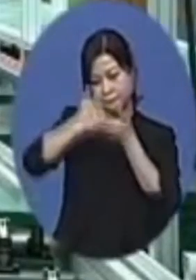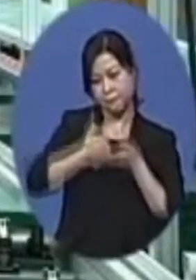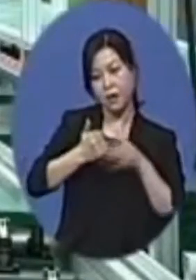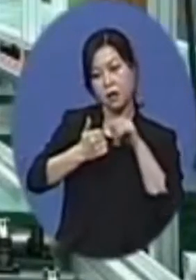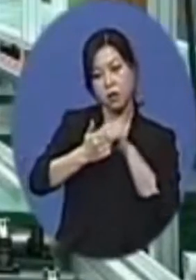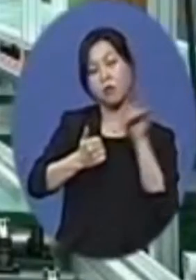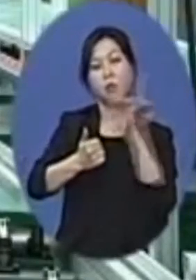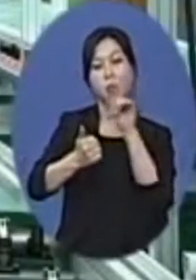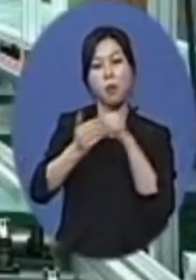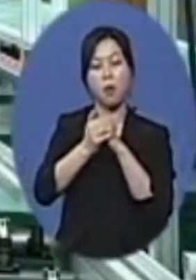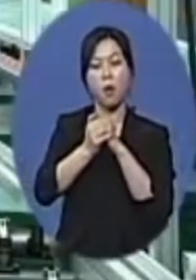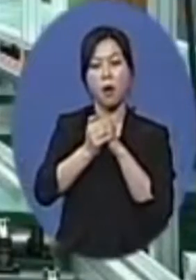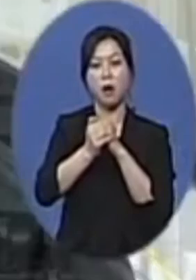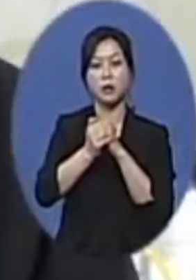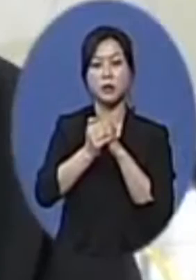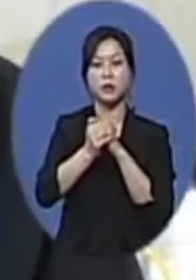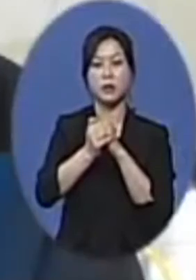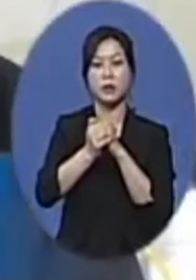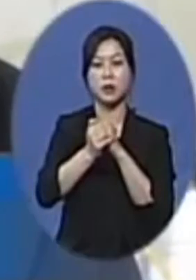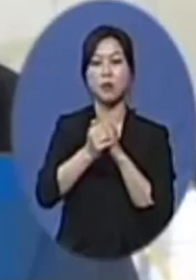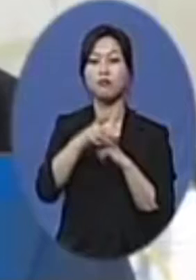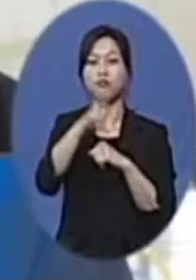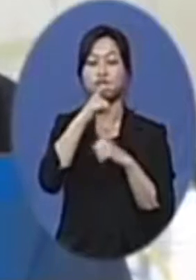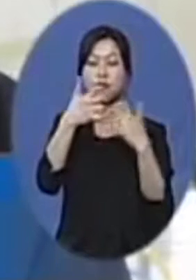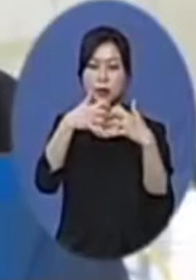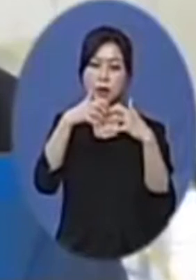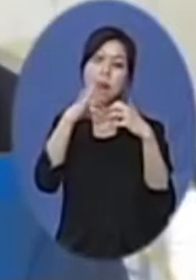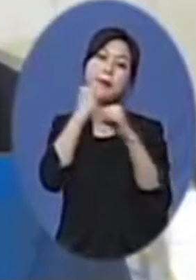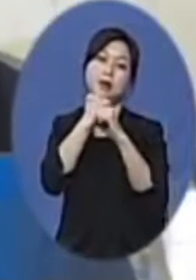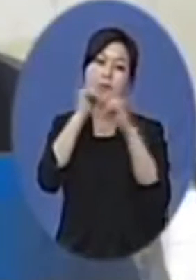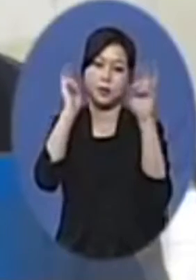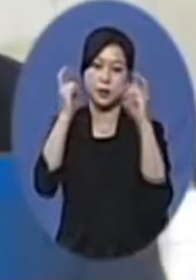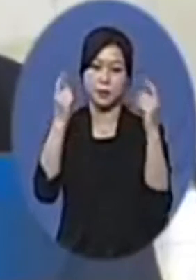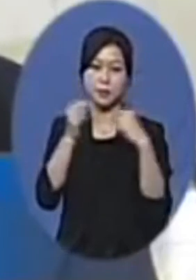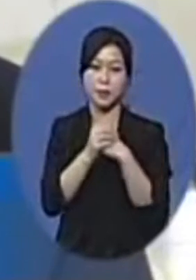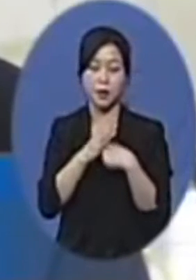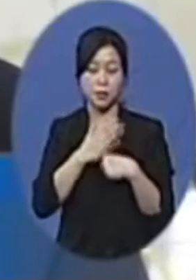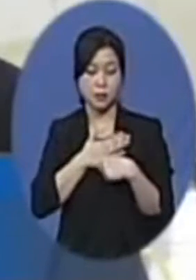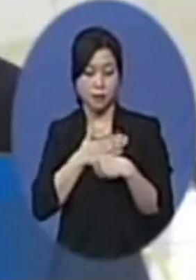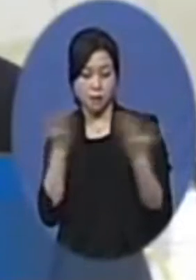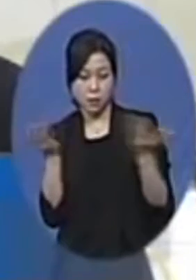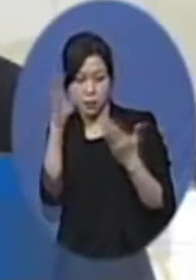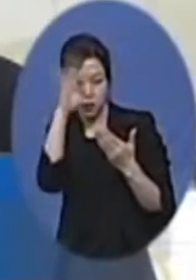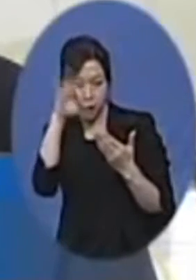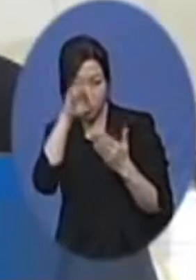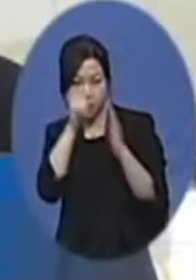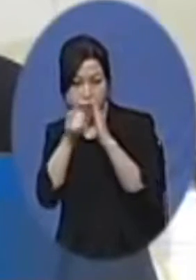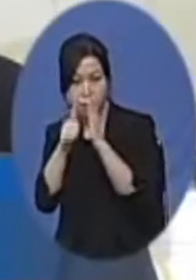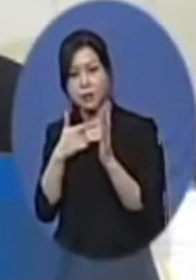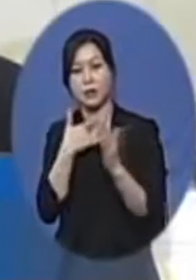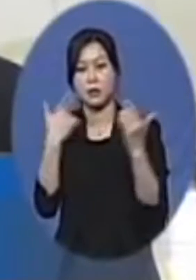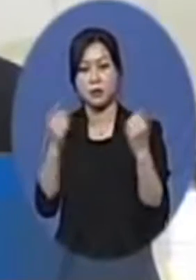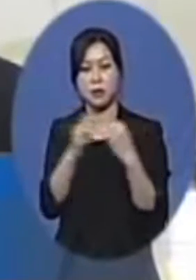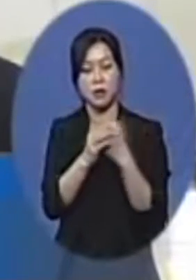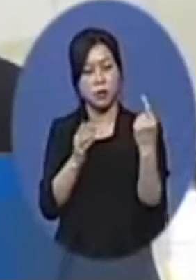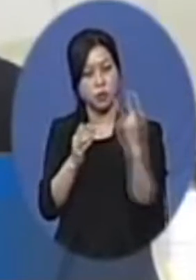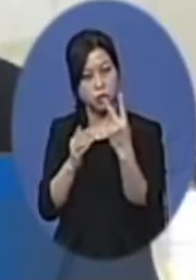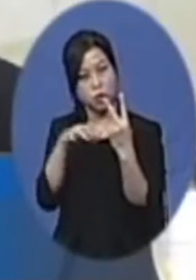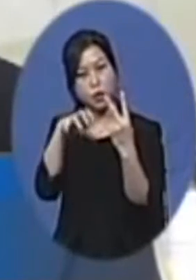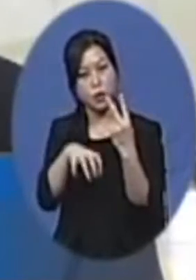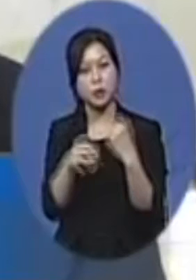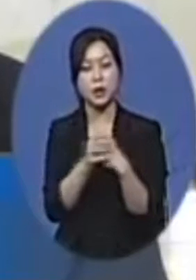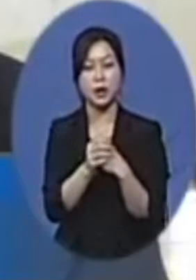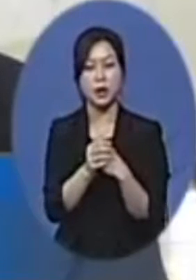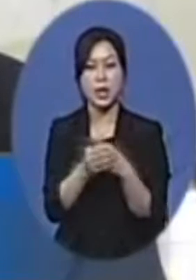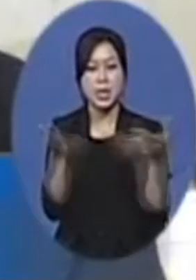곳은 바로 이 업체입니다. 뭐 구직 활동을 좀 했습니다. 그래서 뭐 두세 군데 이렇게 직접 뭐